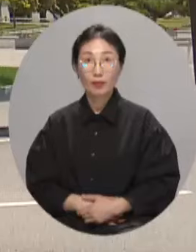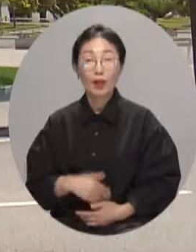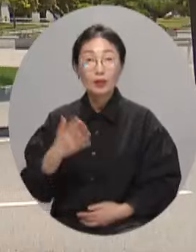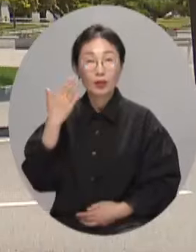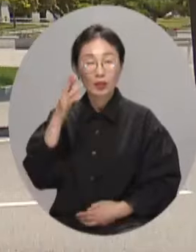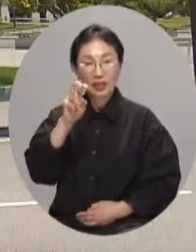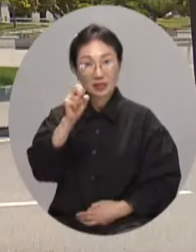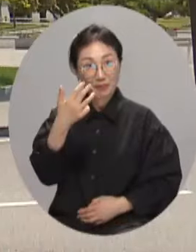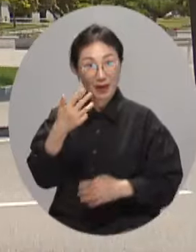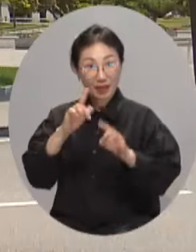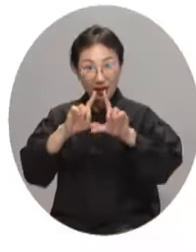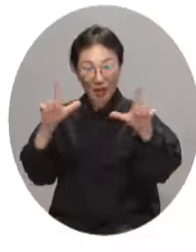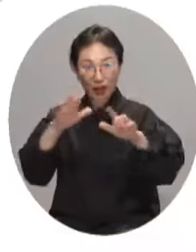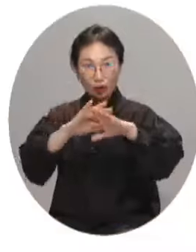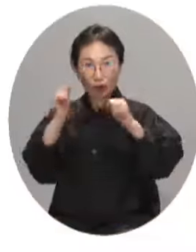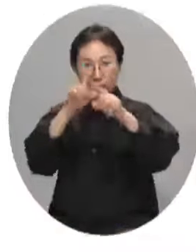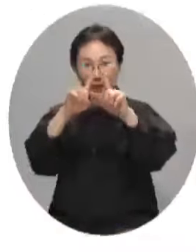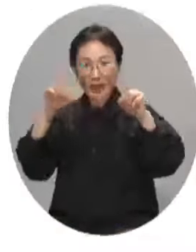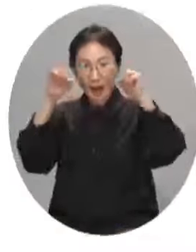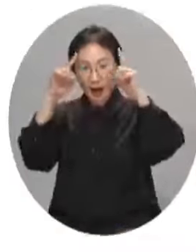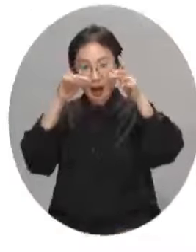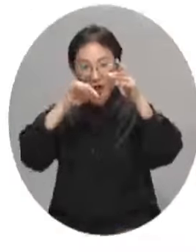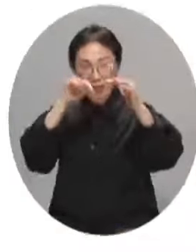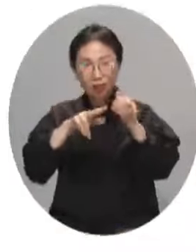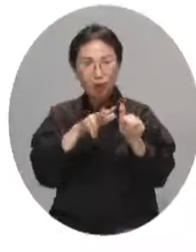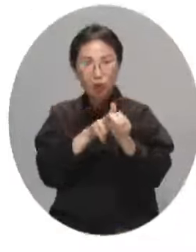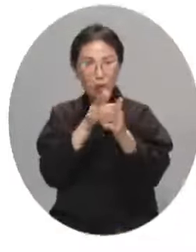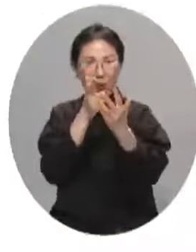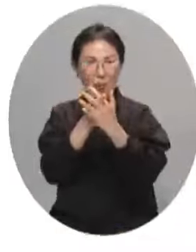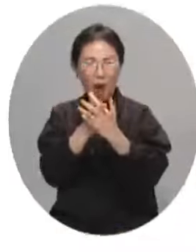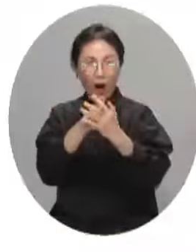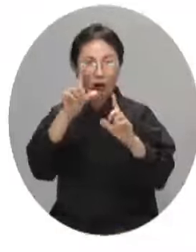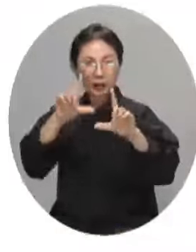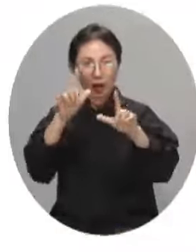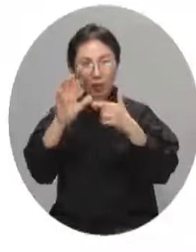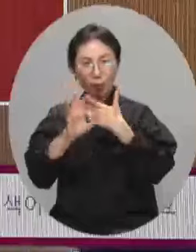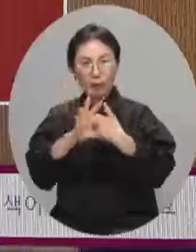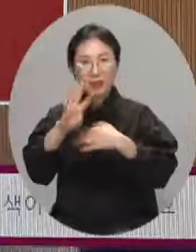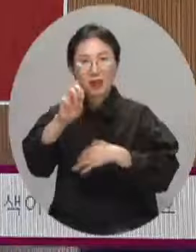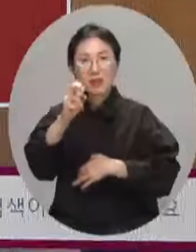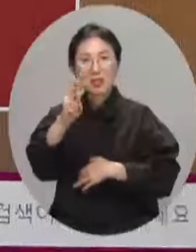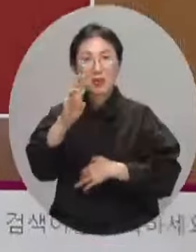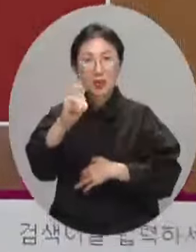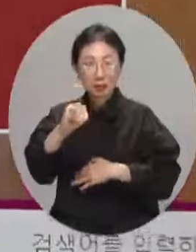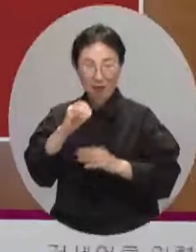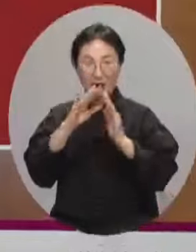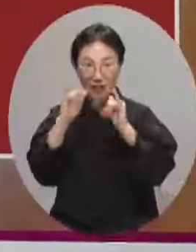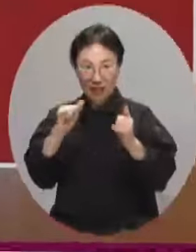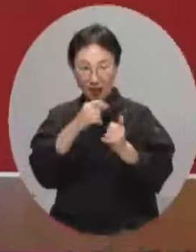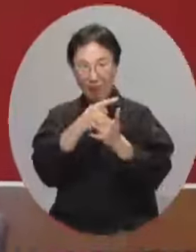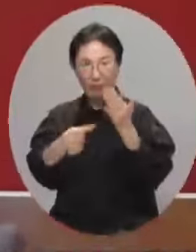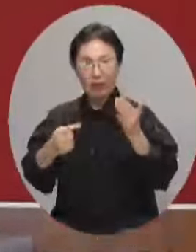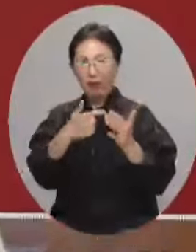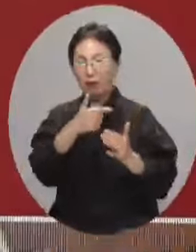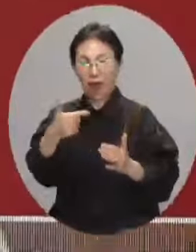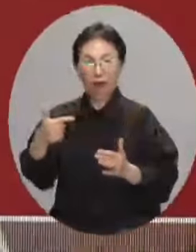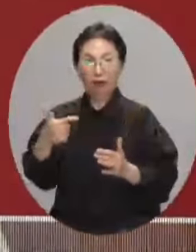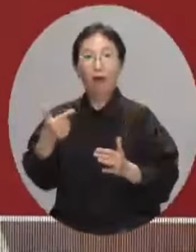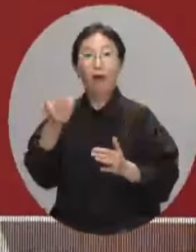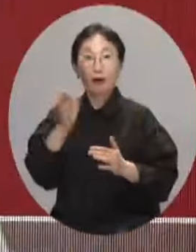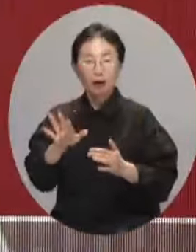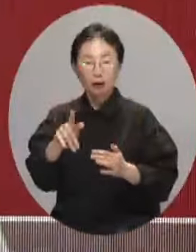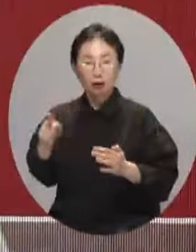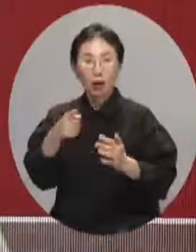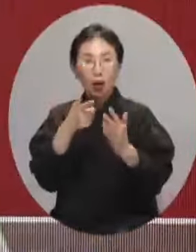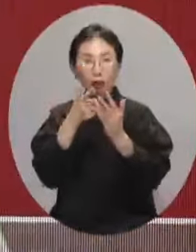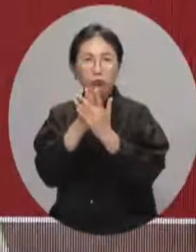지난달 28일 전북대에서 발생한 정보 유출 사태는 32만 명에 달하는 피해자 숫자도 엄청나지만